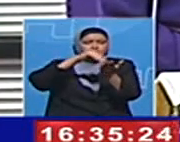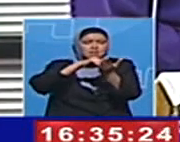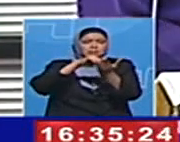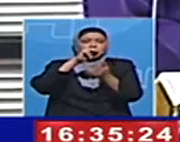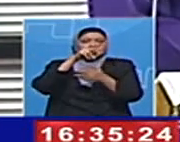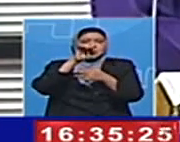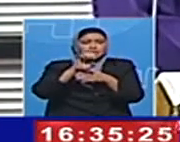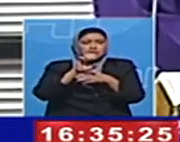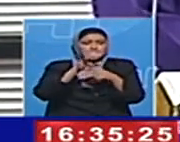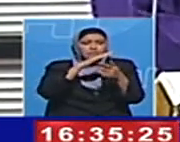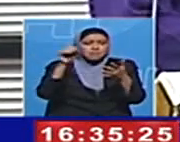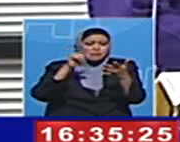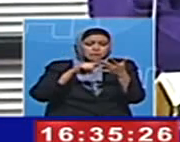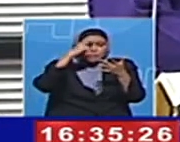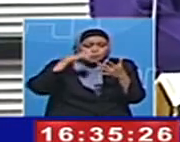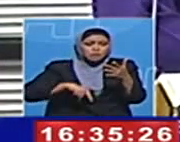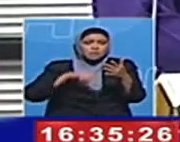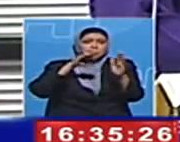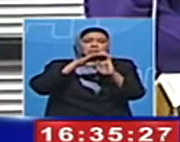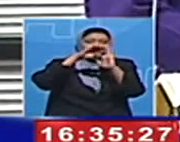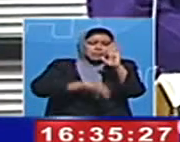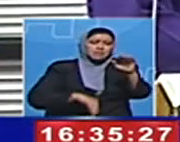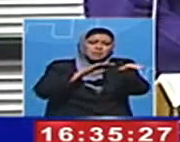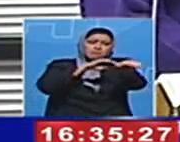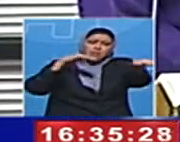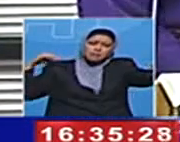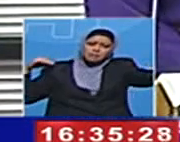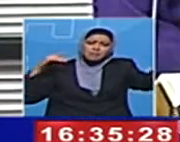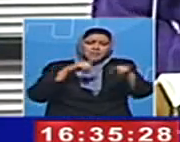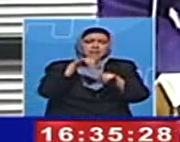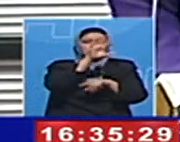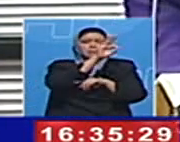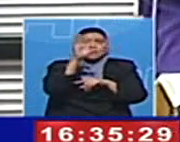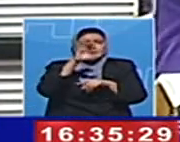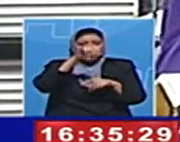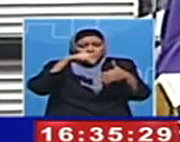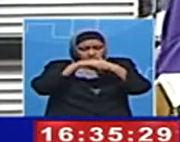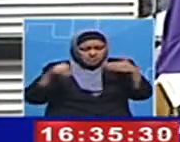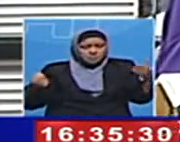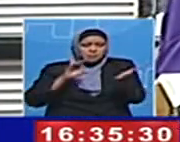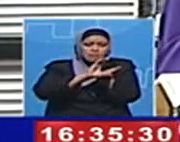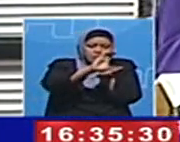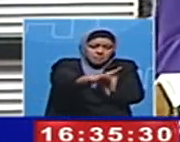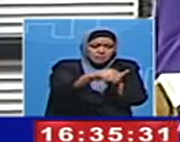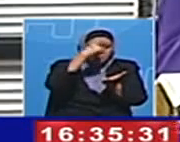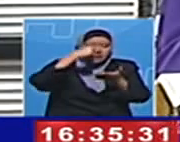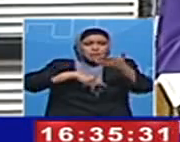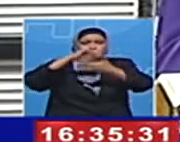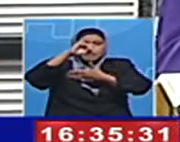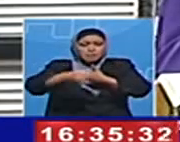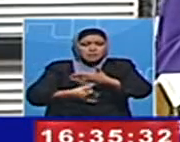mengurangkan kesesakan lalu lintas di ibu kota pula r900 juta diperuntukkan untuk projek